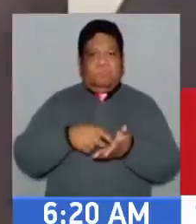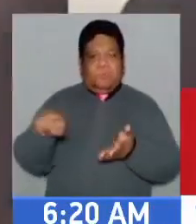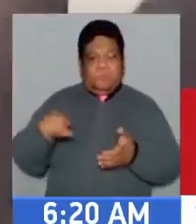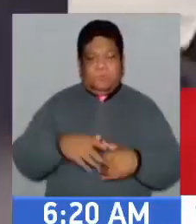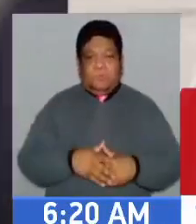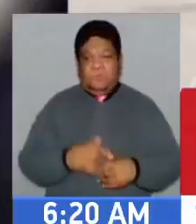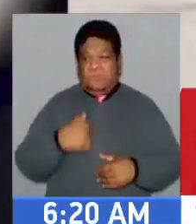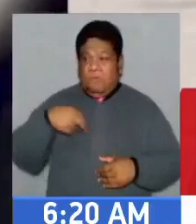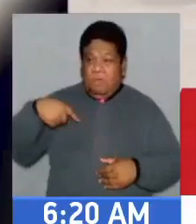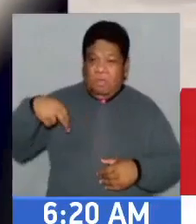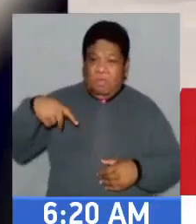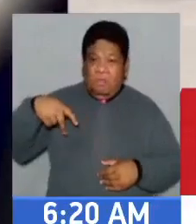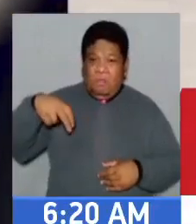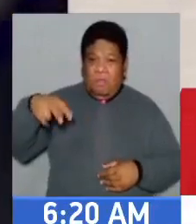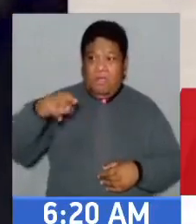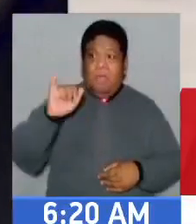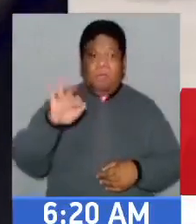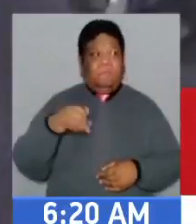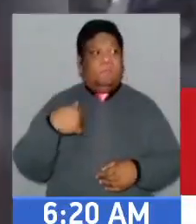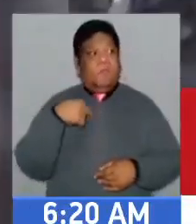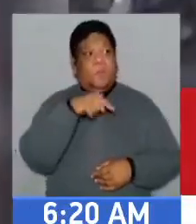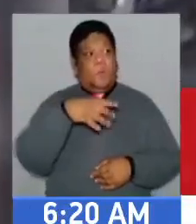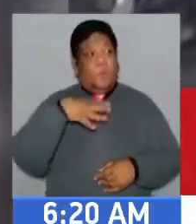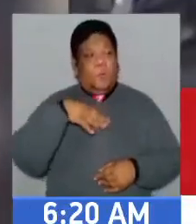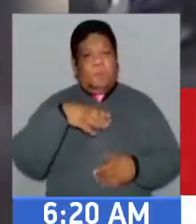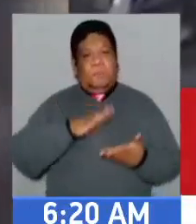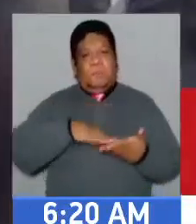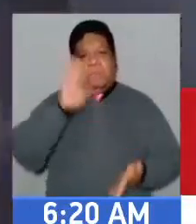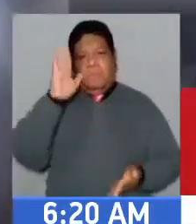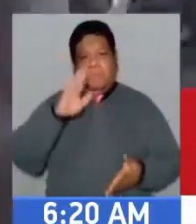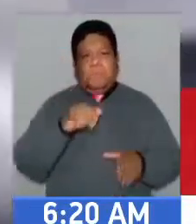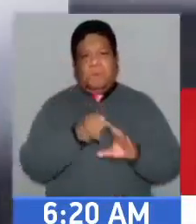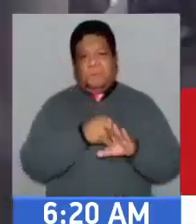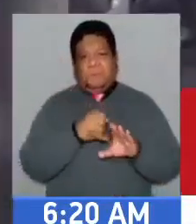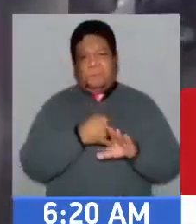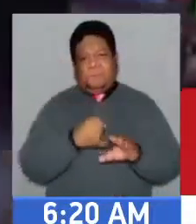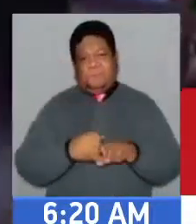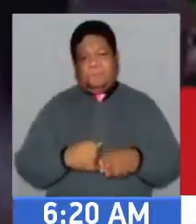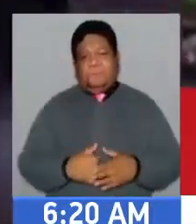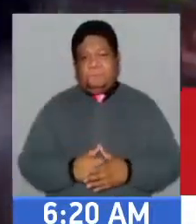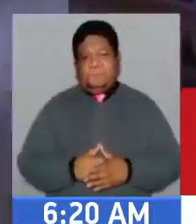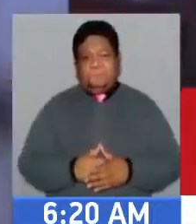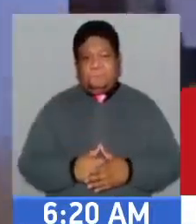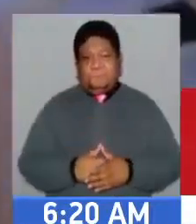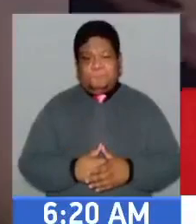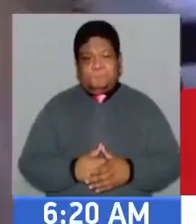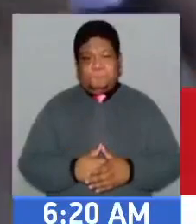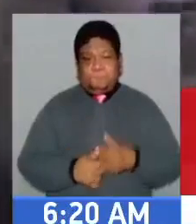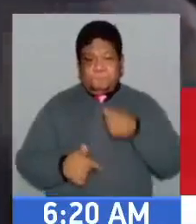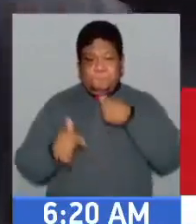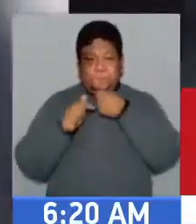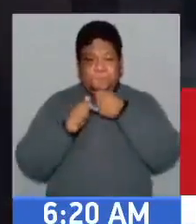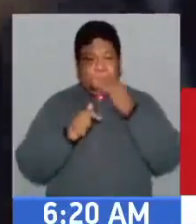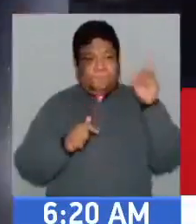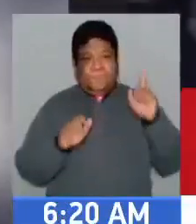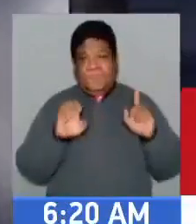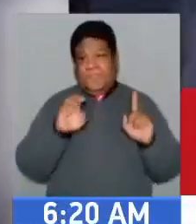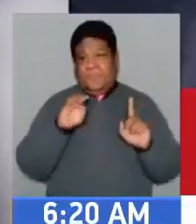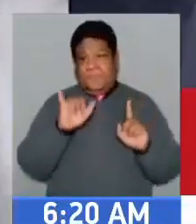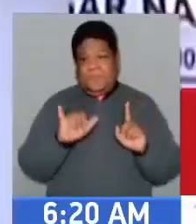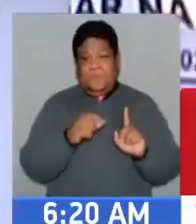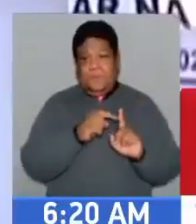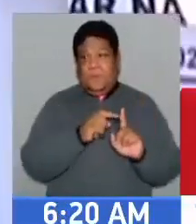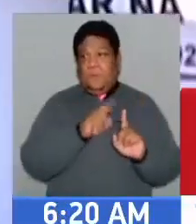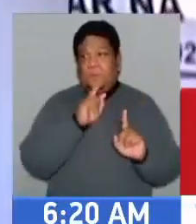sa may pinakaunahan, mas mahal po yung singil ng tricycle. Si Emmy, hindi agad napuntahan ang anak na nasa isang ospital sa lungsod ng Santa